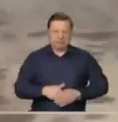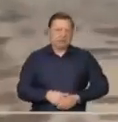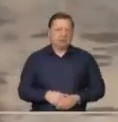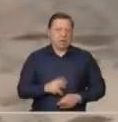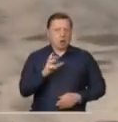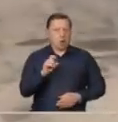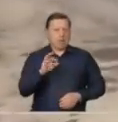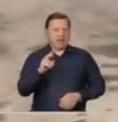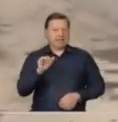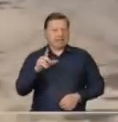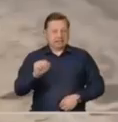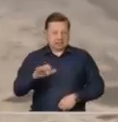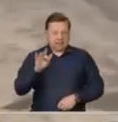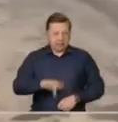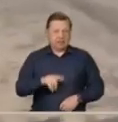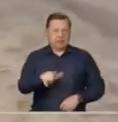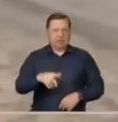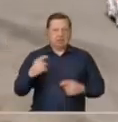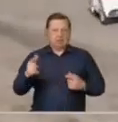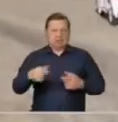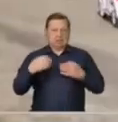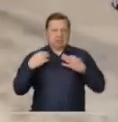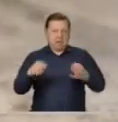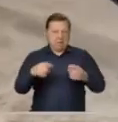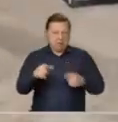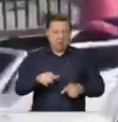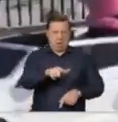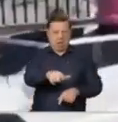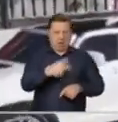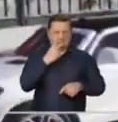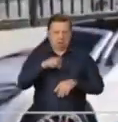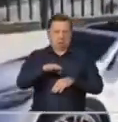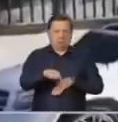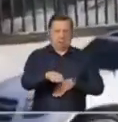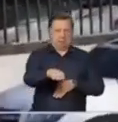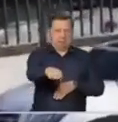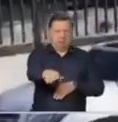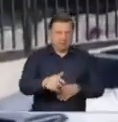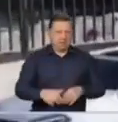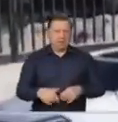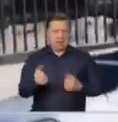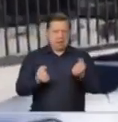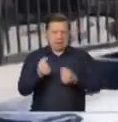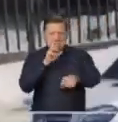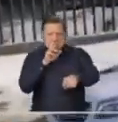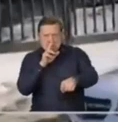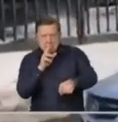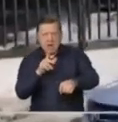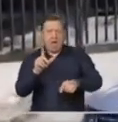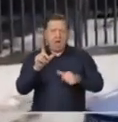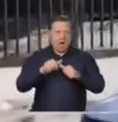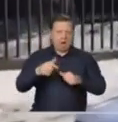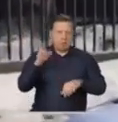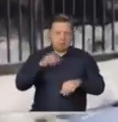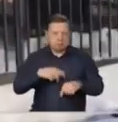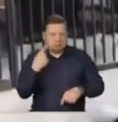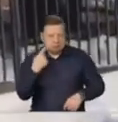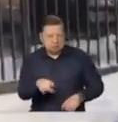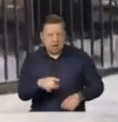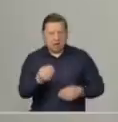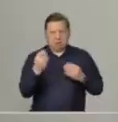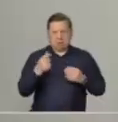Kobylnica w Pomorskiem, nieoznakowany radiowóz, a przed nim takie mini coś. Kierującą też ledwo było widać, ale od razu wpadła w oko policjantów. Nie zapięła